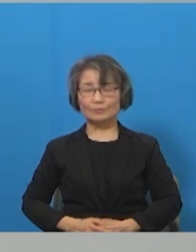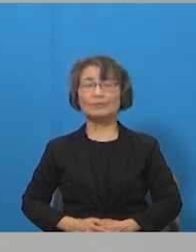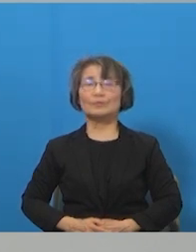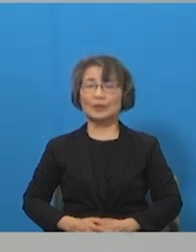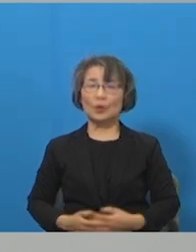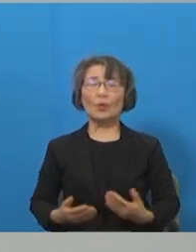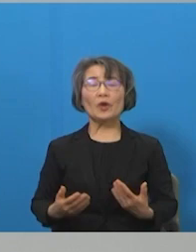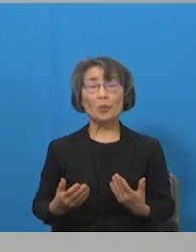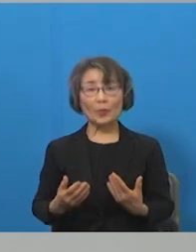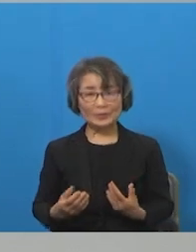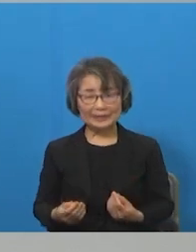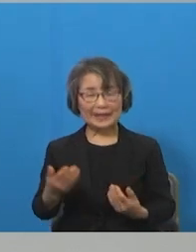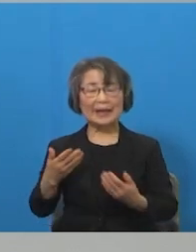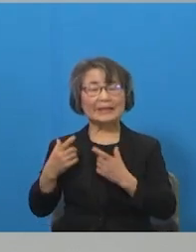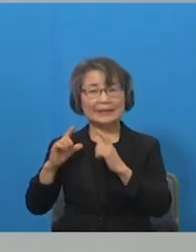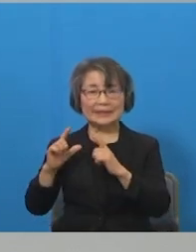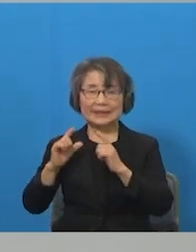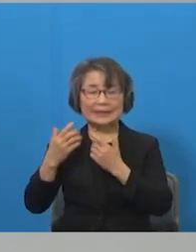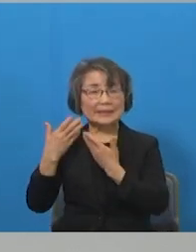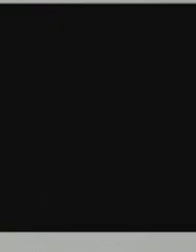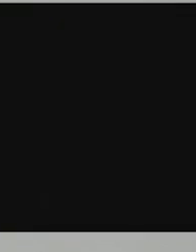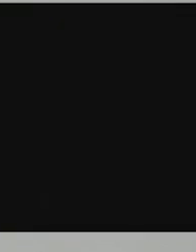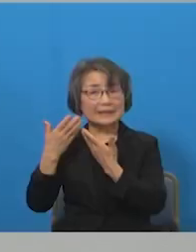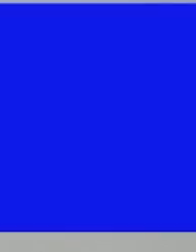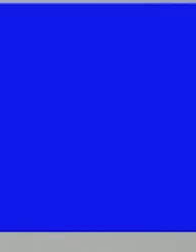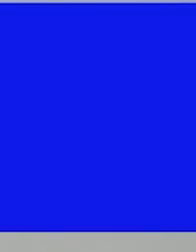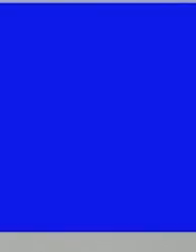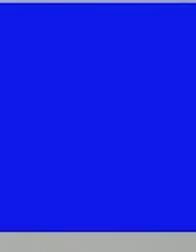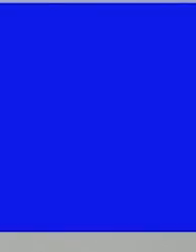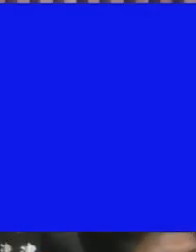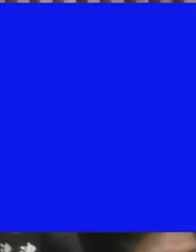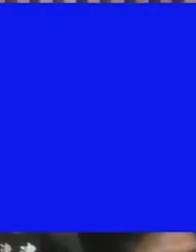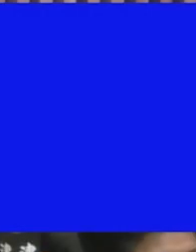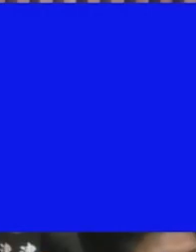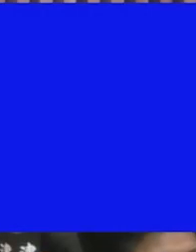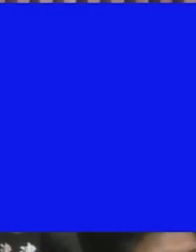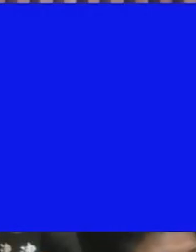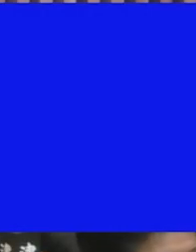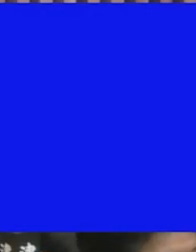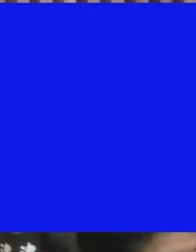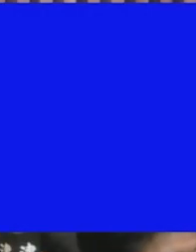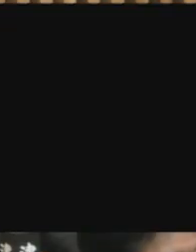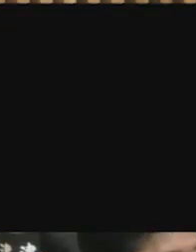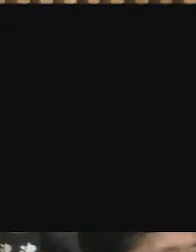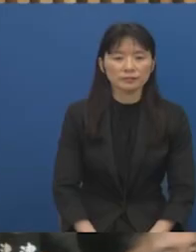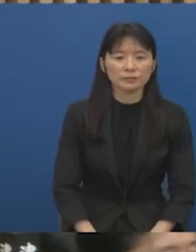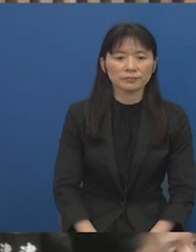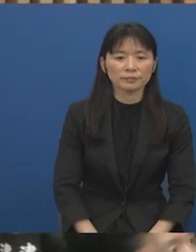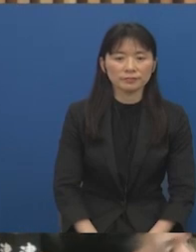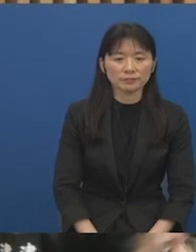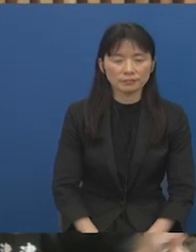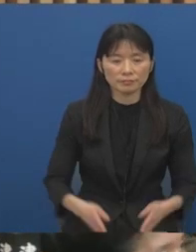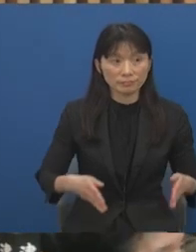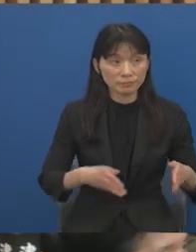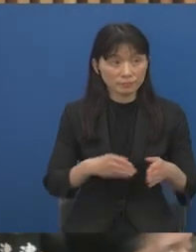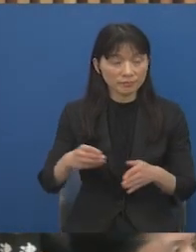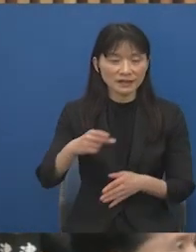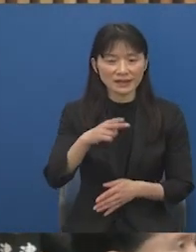これをもって質疑を終結いたします。道端博之議員。